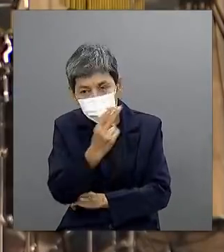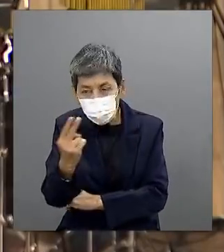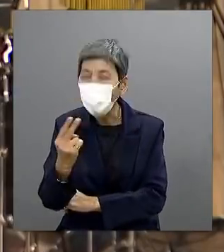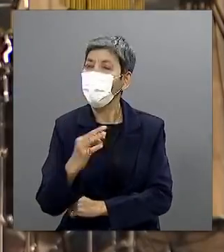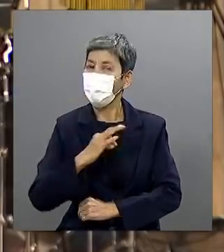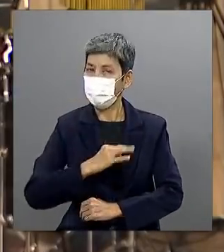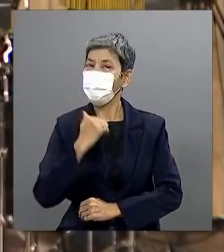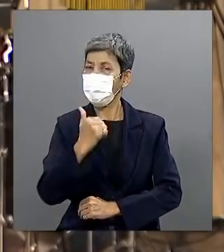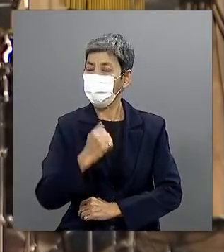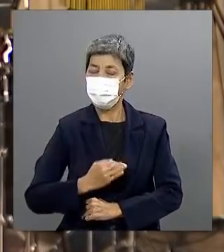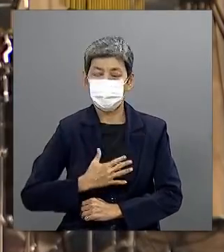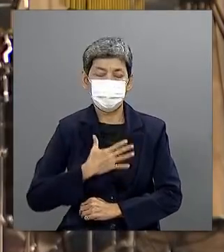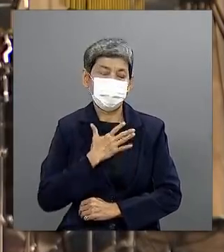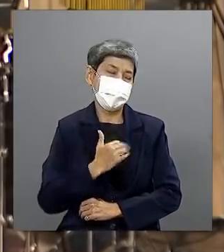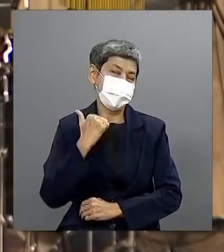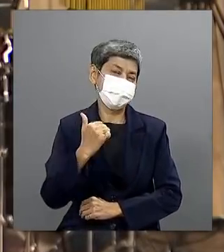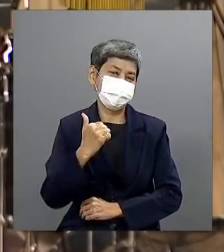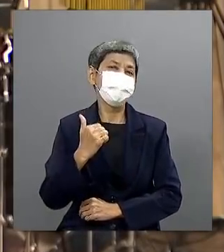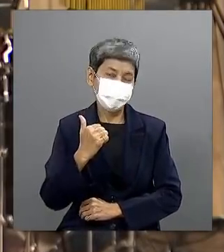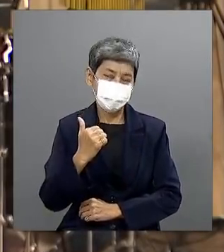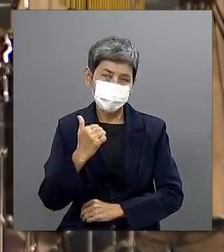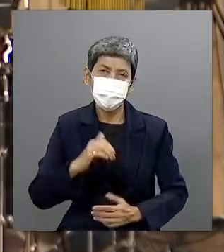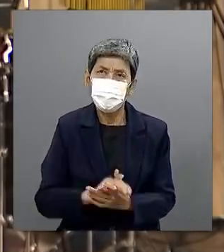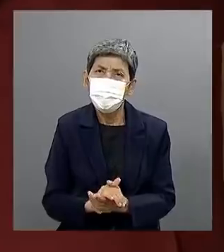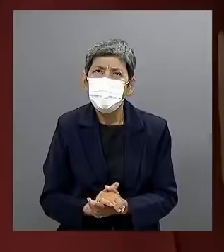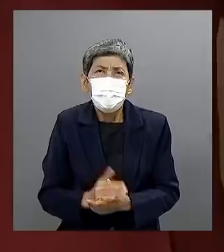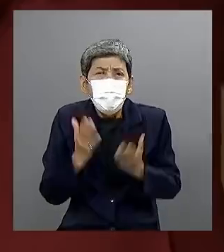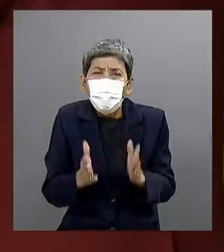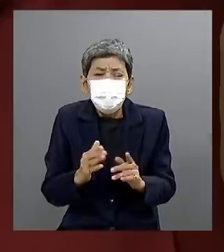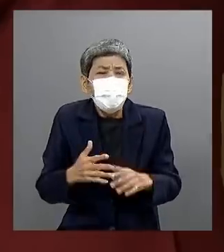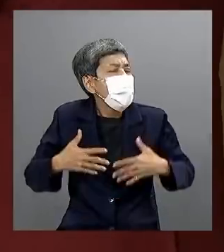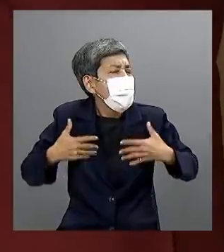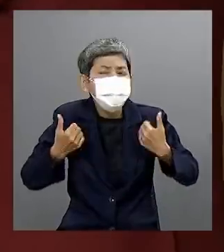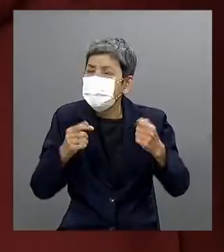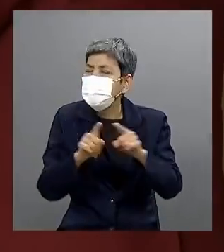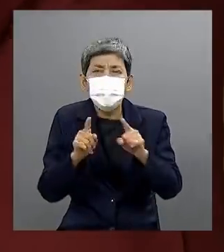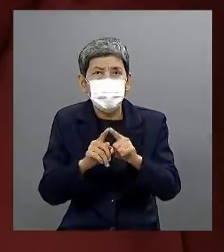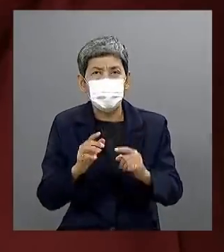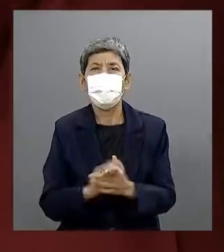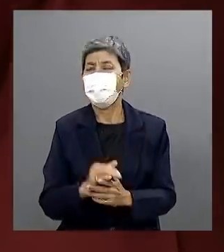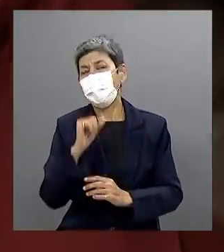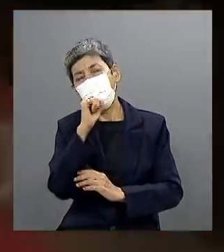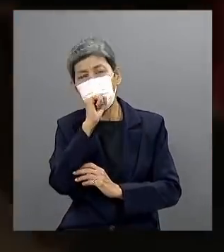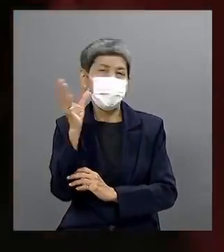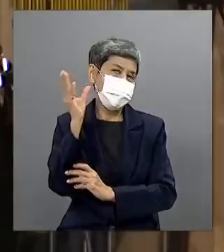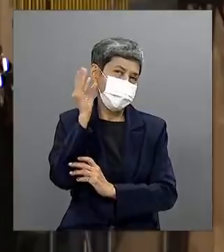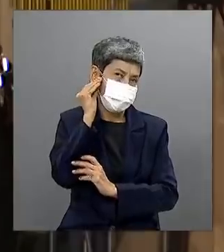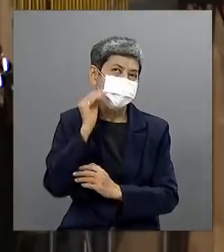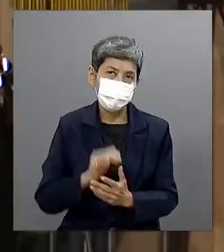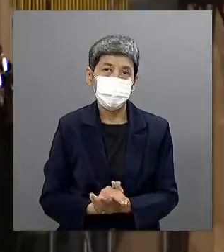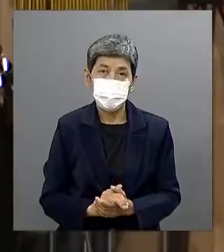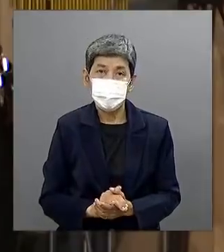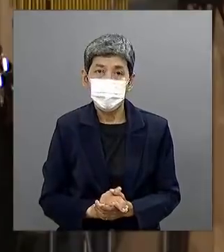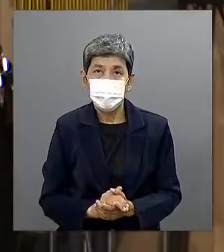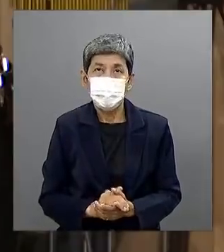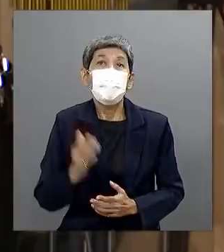แล้วก็มันเหมือนกับว่าทุกคนเขามีความสุขกับที่การได้ฟังเพลง ก็ในช่วงที่ผ่านมานะ